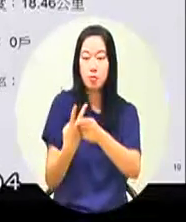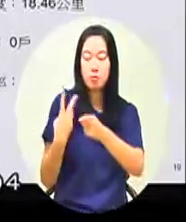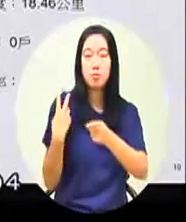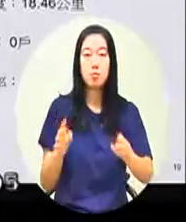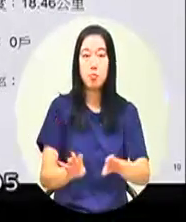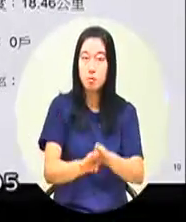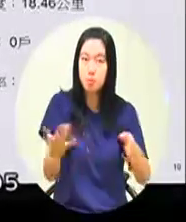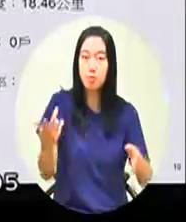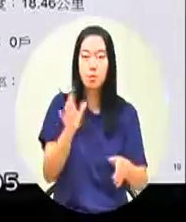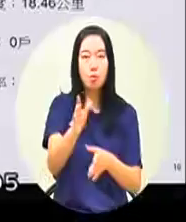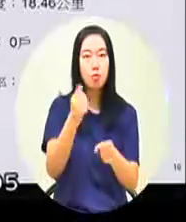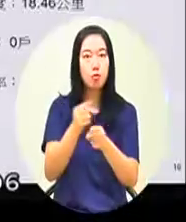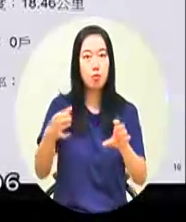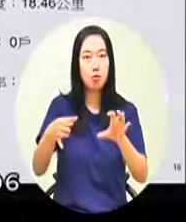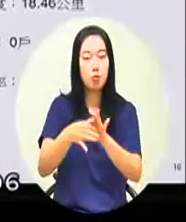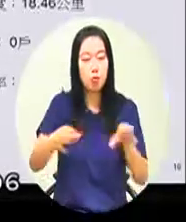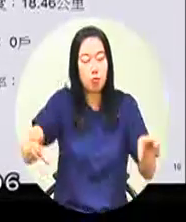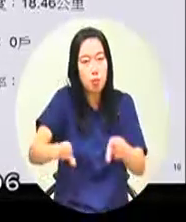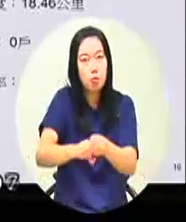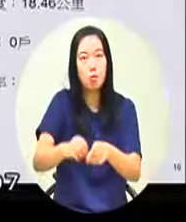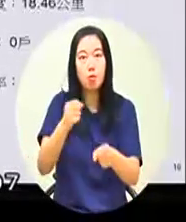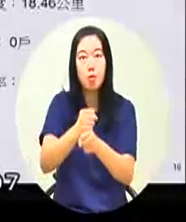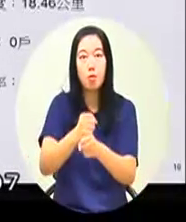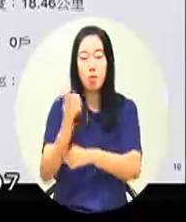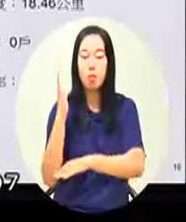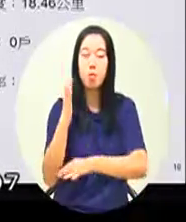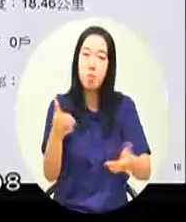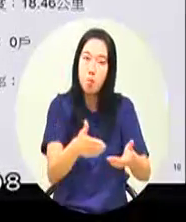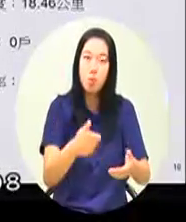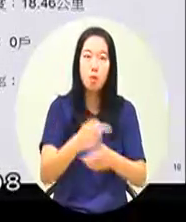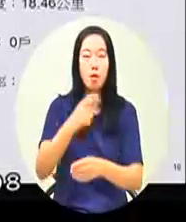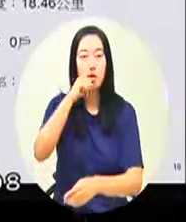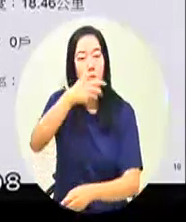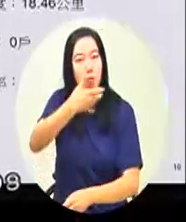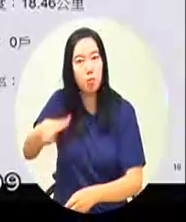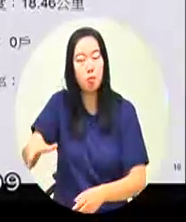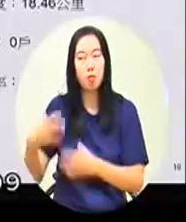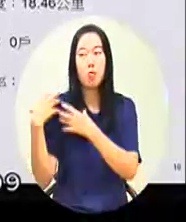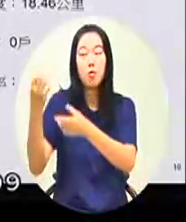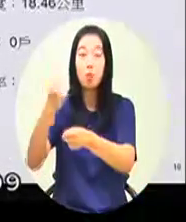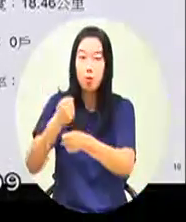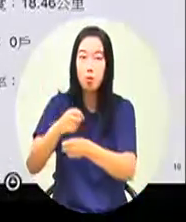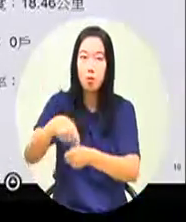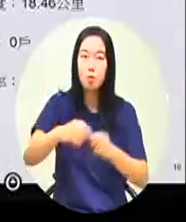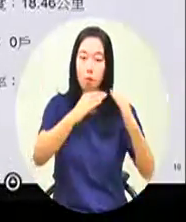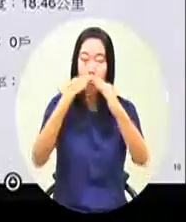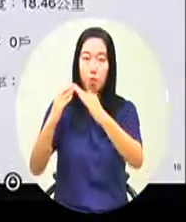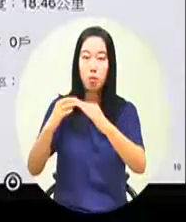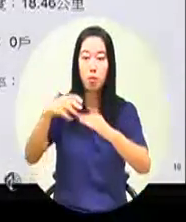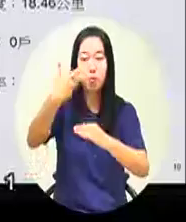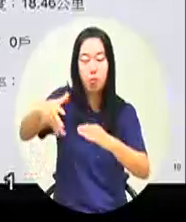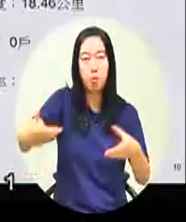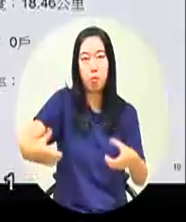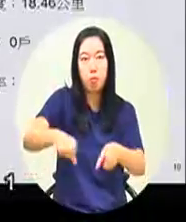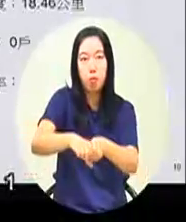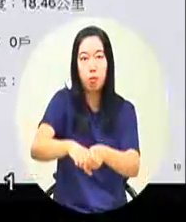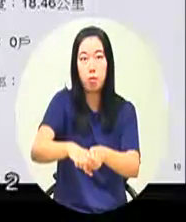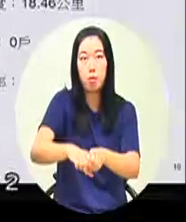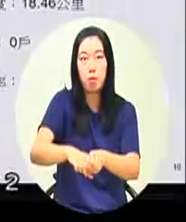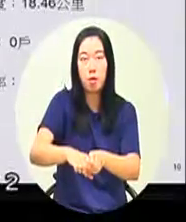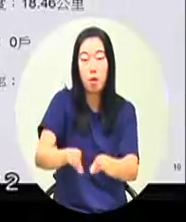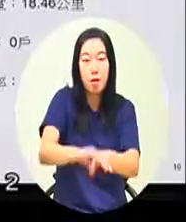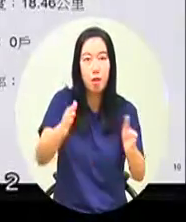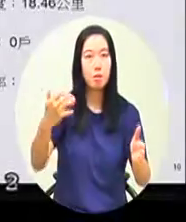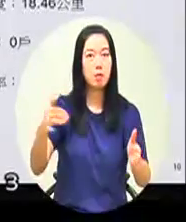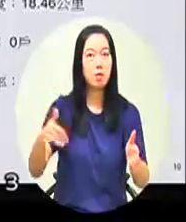始做一些相关的管线工程以及污水厂的发包，那目前的一个用户接管还没有开始进行，那整个目前